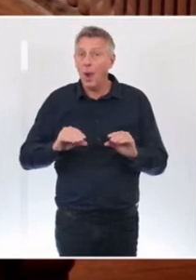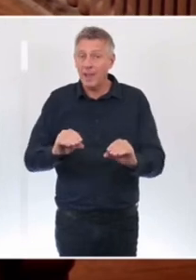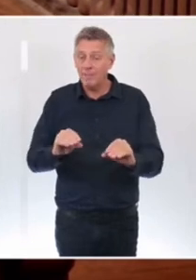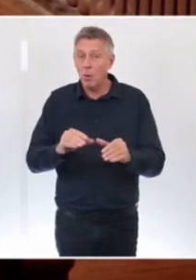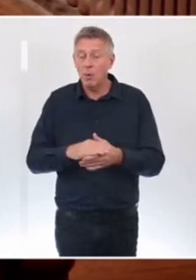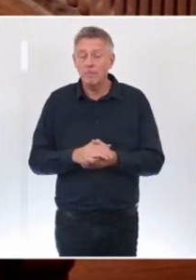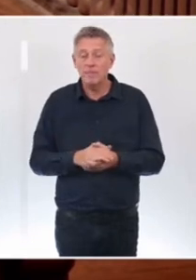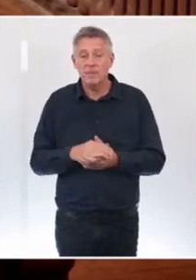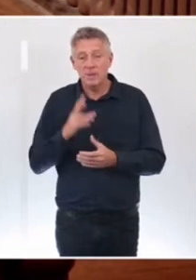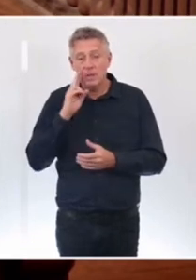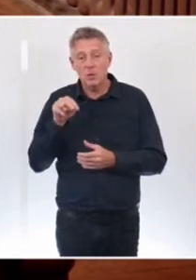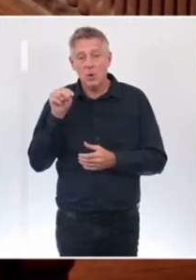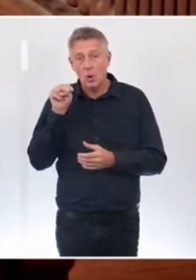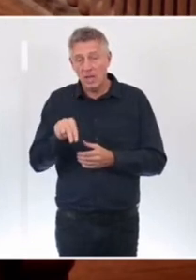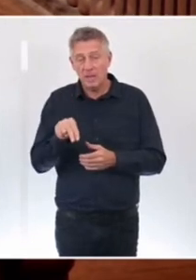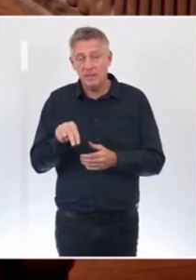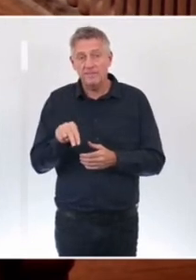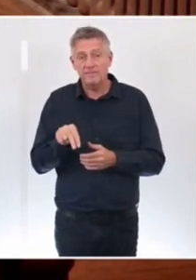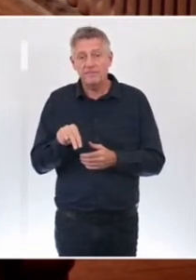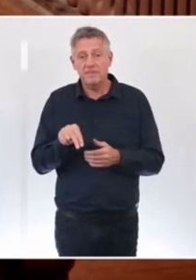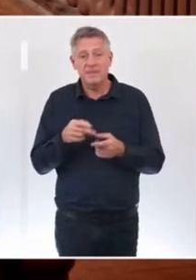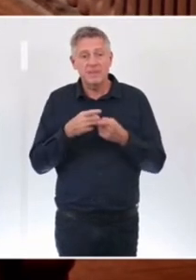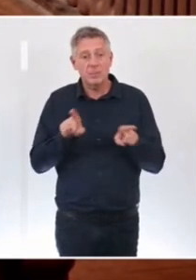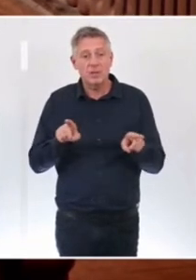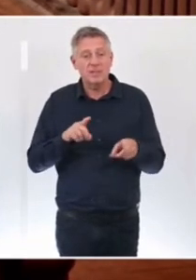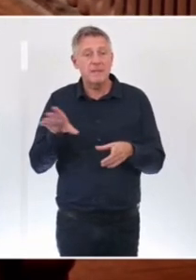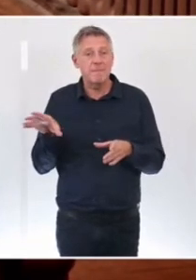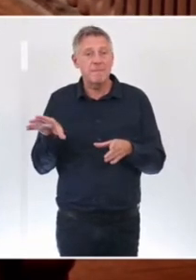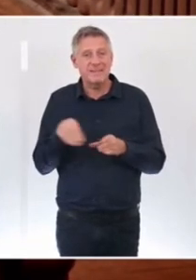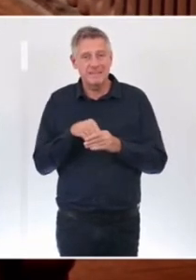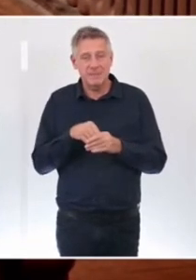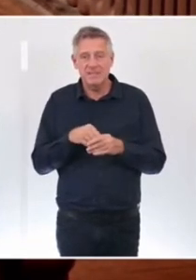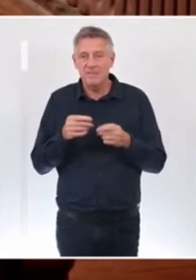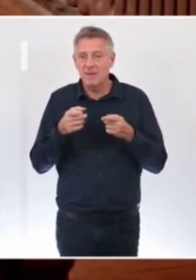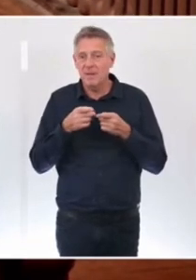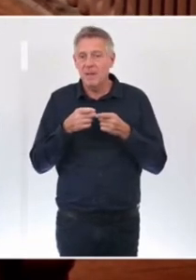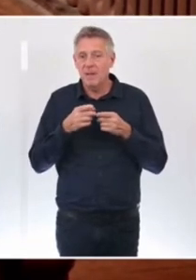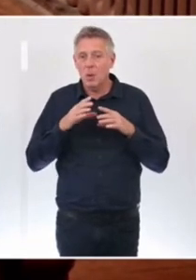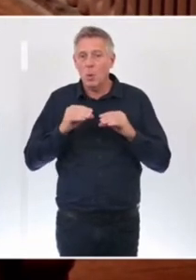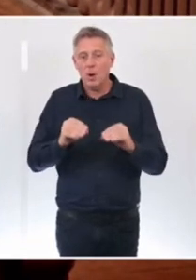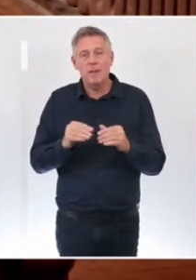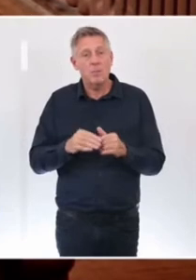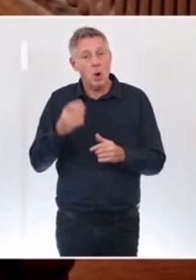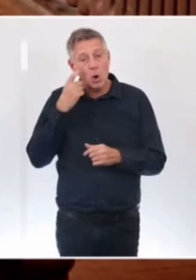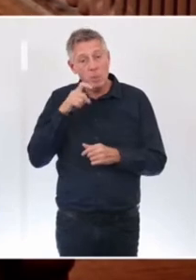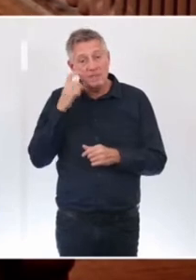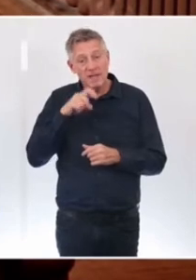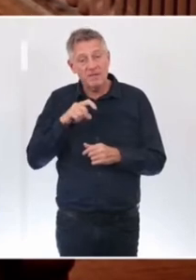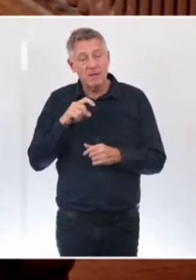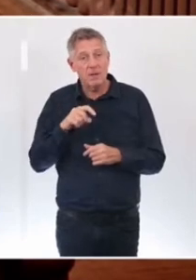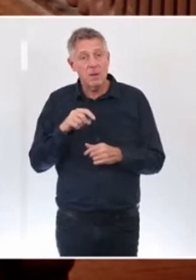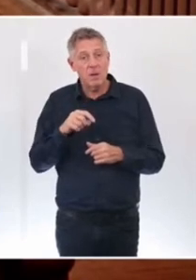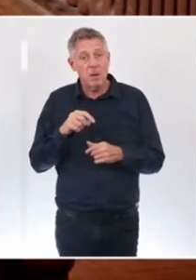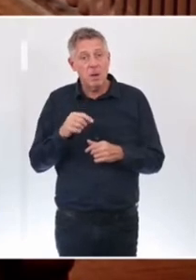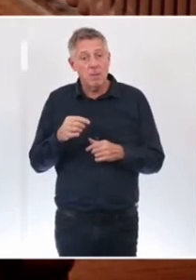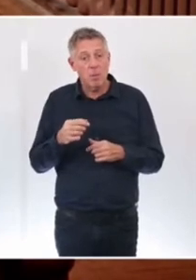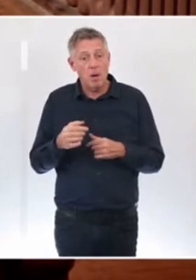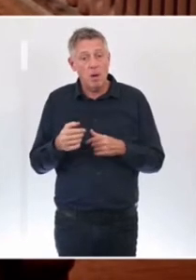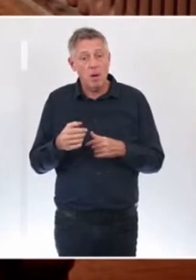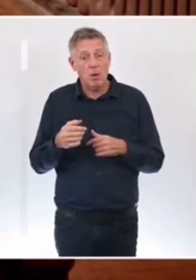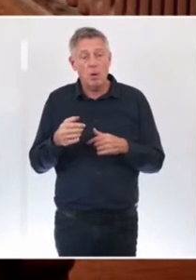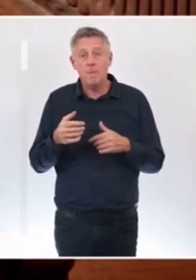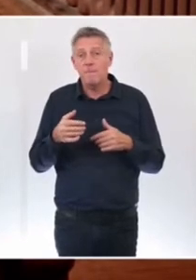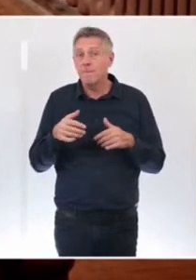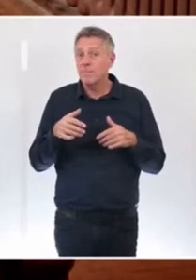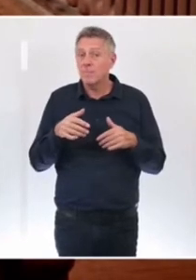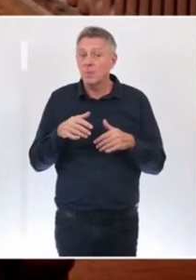de la démocratie participative, que je l'observe de près dans la façon qu'elle a